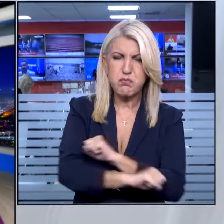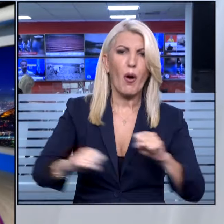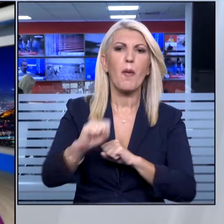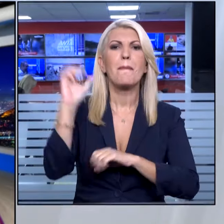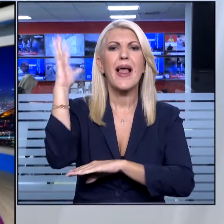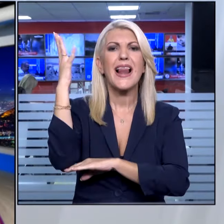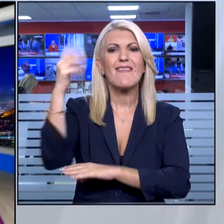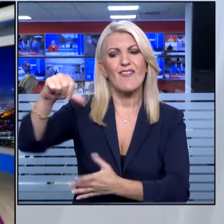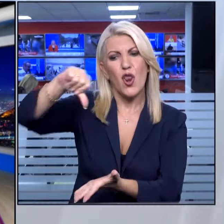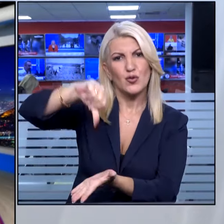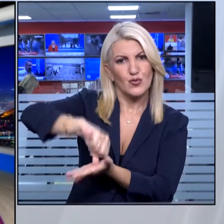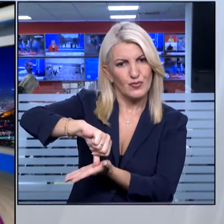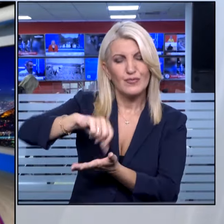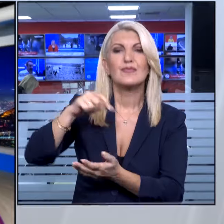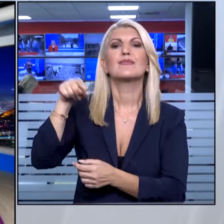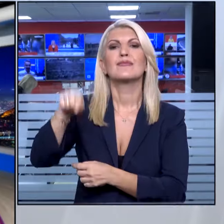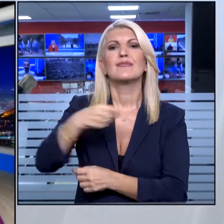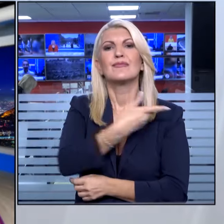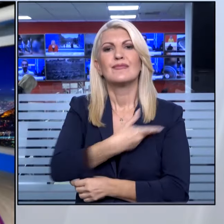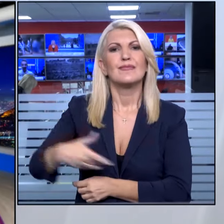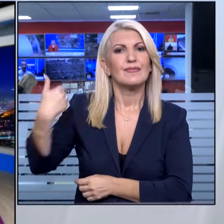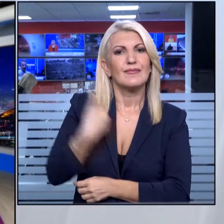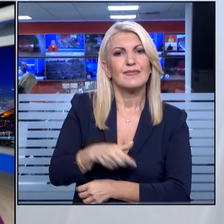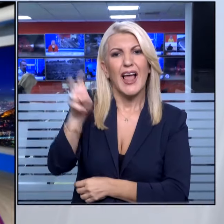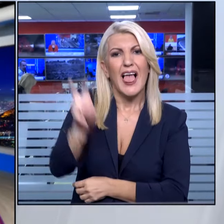Υπότιτλοι AUTHORWAVE